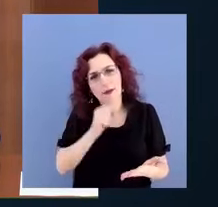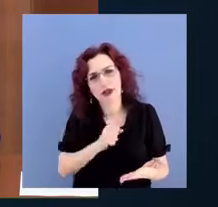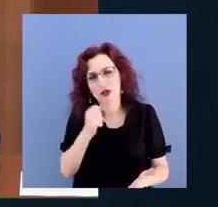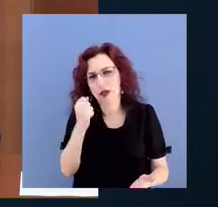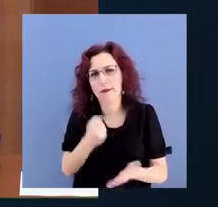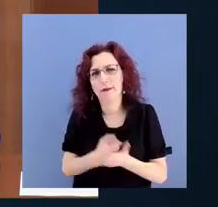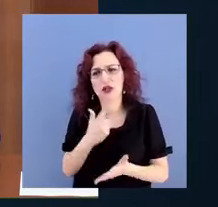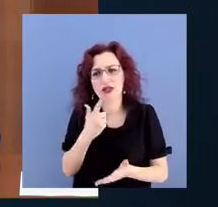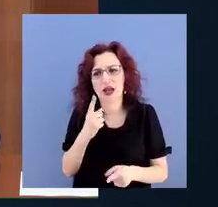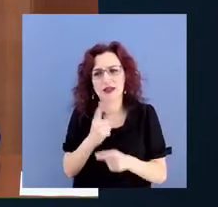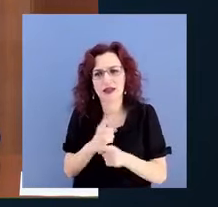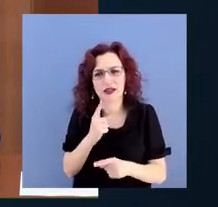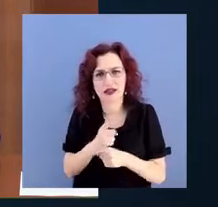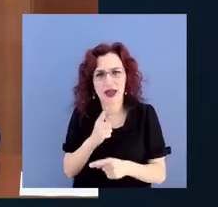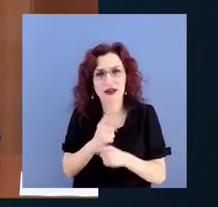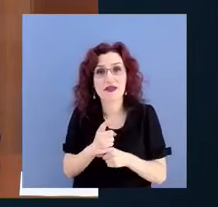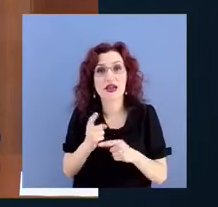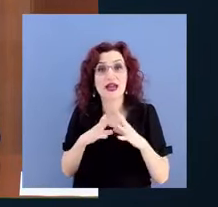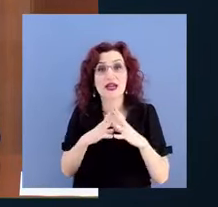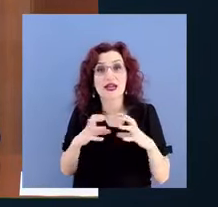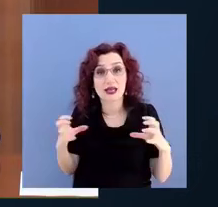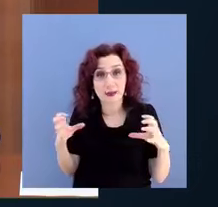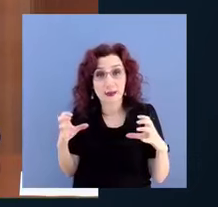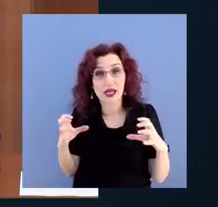possibile vicini e imprese e lavoratori